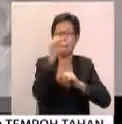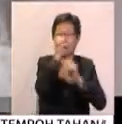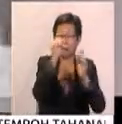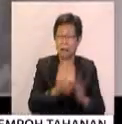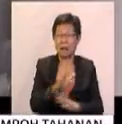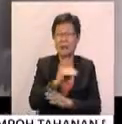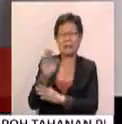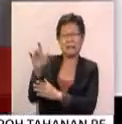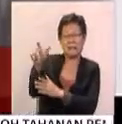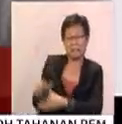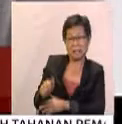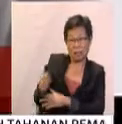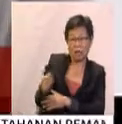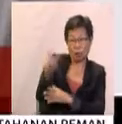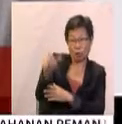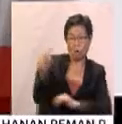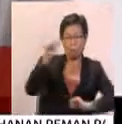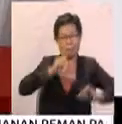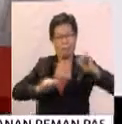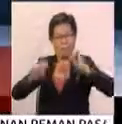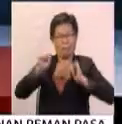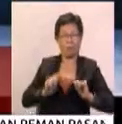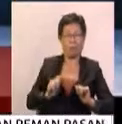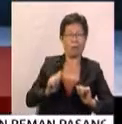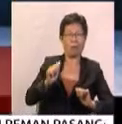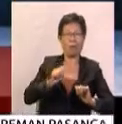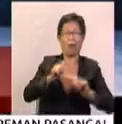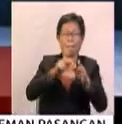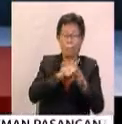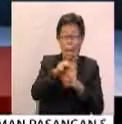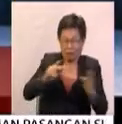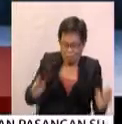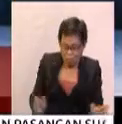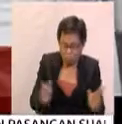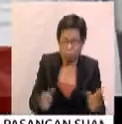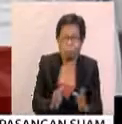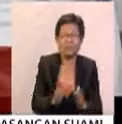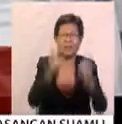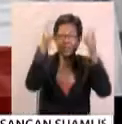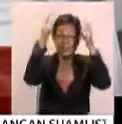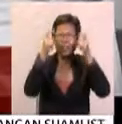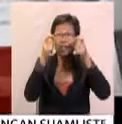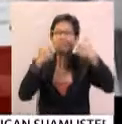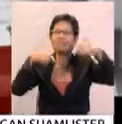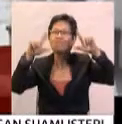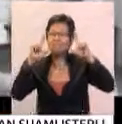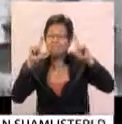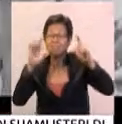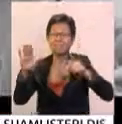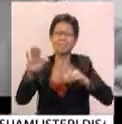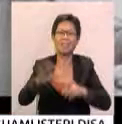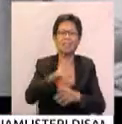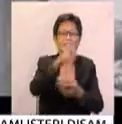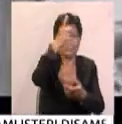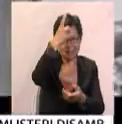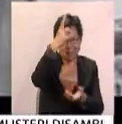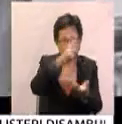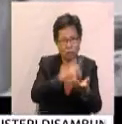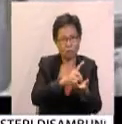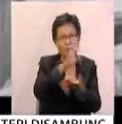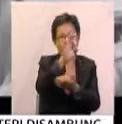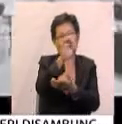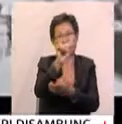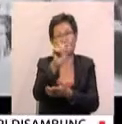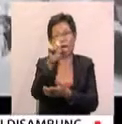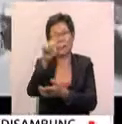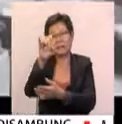malah beliau juga merupakan seorang pelakon, pakar motivasi dan juga chef selebriti. Siapa lagi kalau bukan Datuk Dr. Ahmad Fazli Yaakob